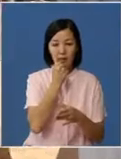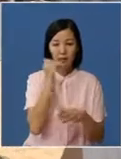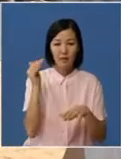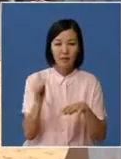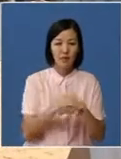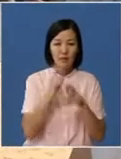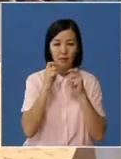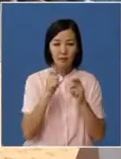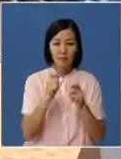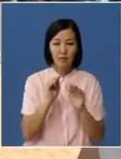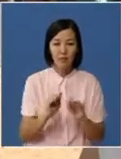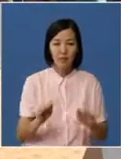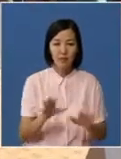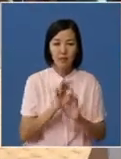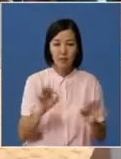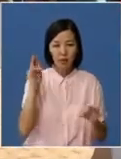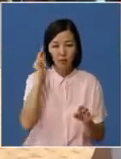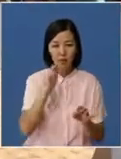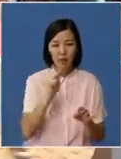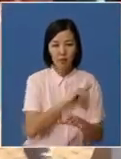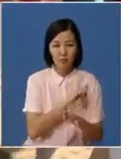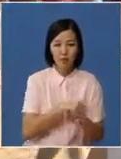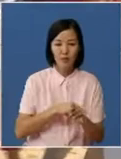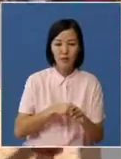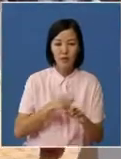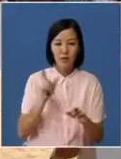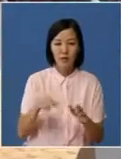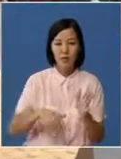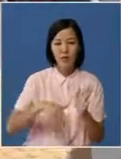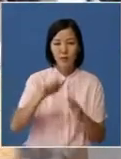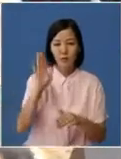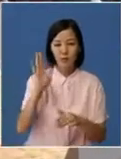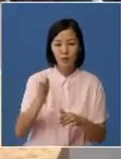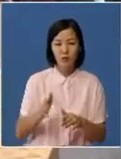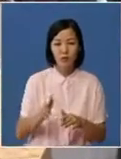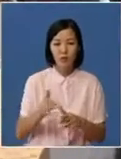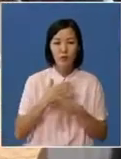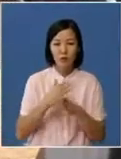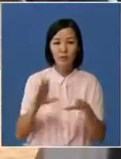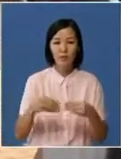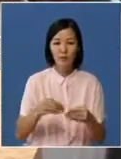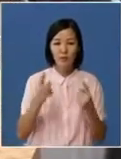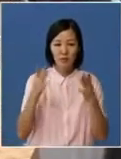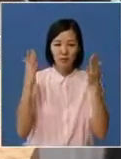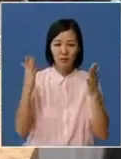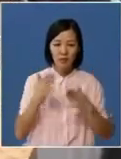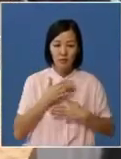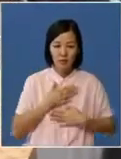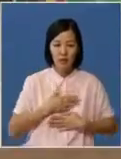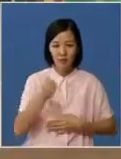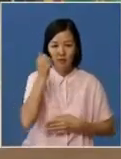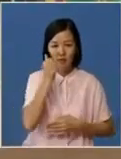Балалар жақсы оқып, мұқты-мұқты азамат болып шықсын. Қол үшіндер көмек бергендеріңізге Алла риза болсын.